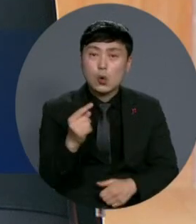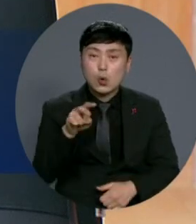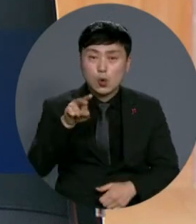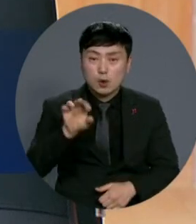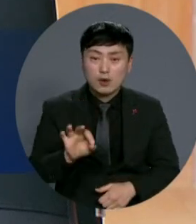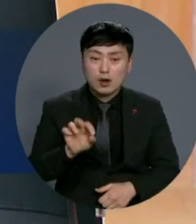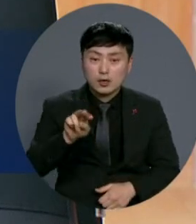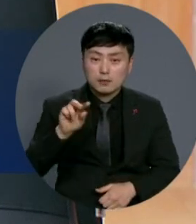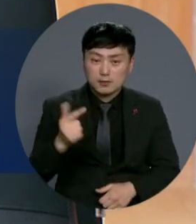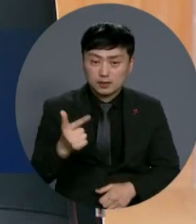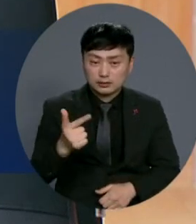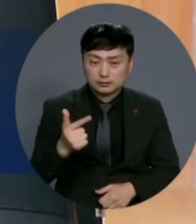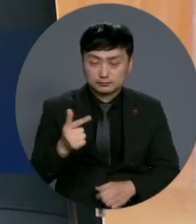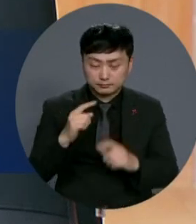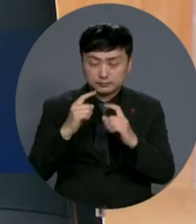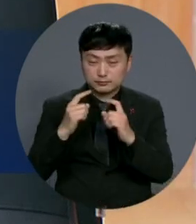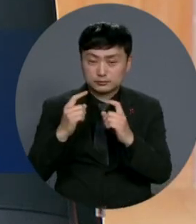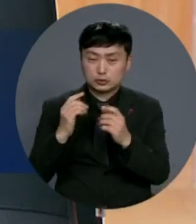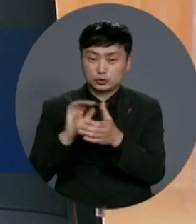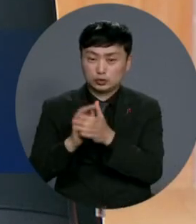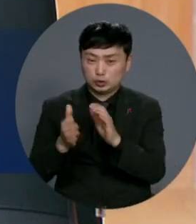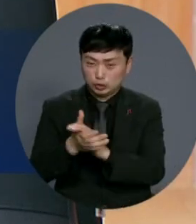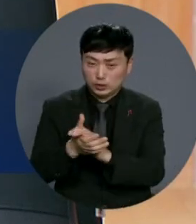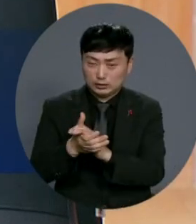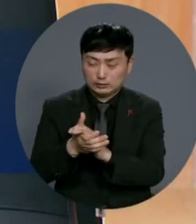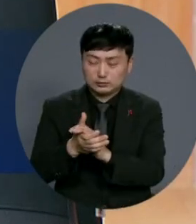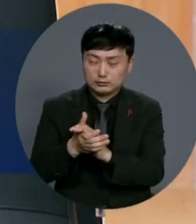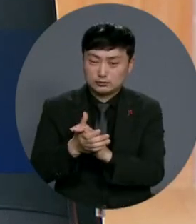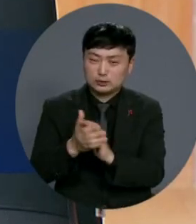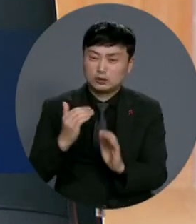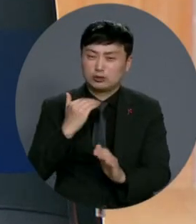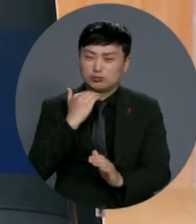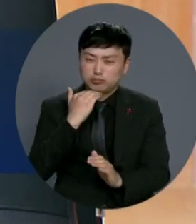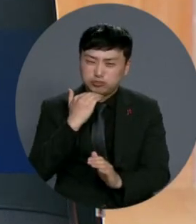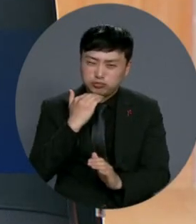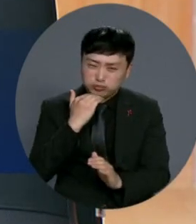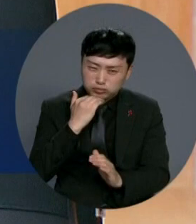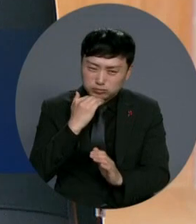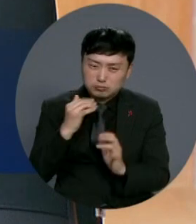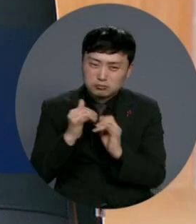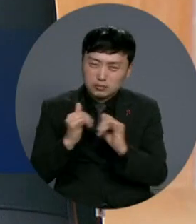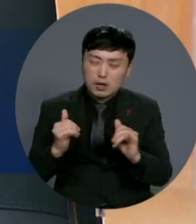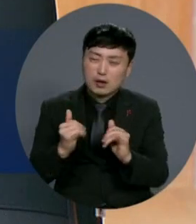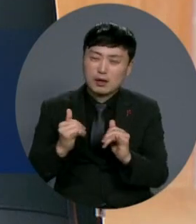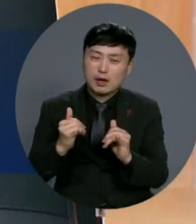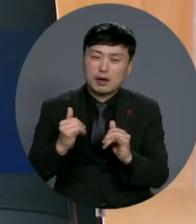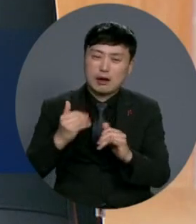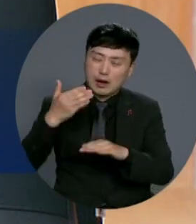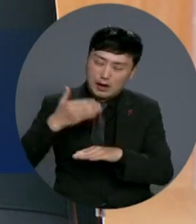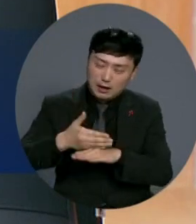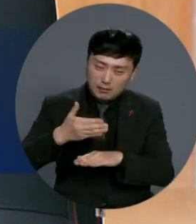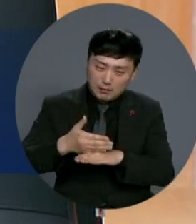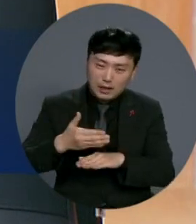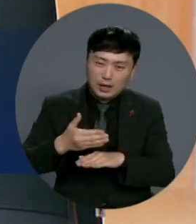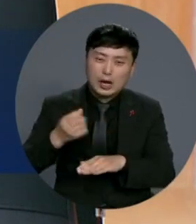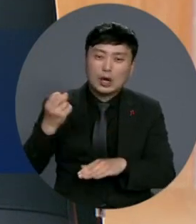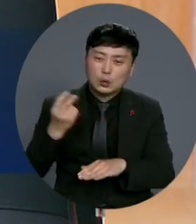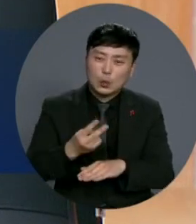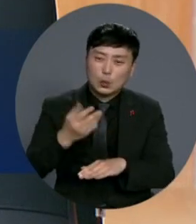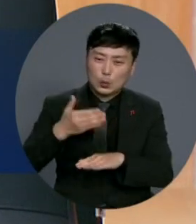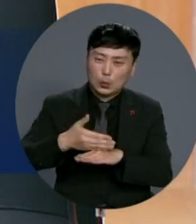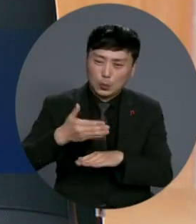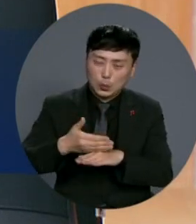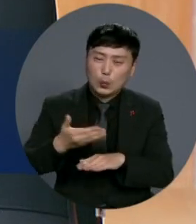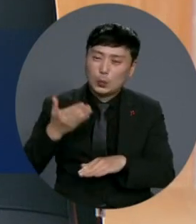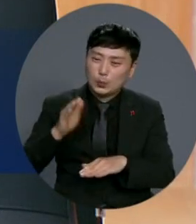자체 단설 유치원에 유아들이 대기 인원이 이렇게 많다라는 것은 정말 정말 고마운 일이에요 진짜